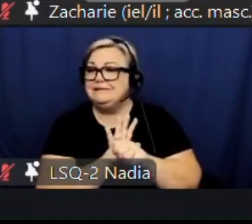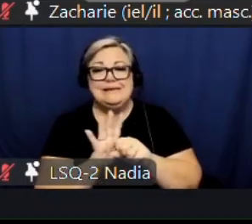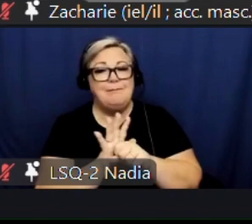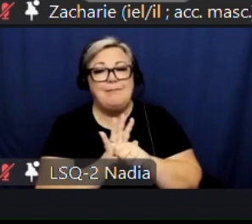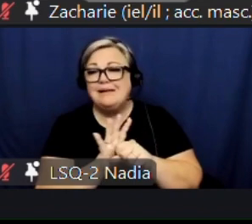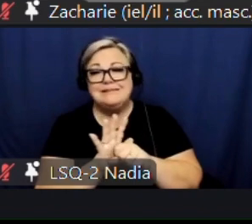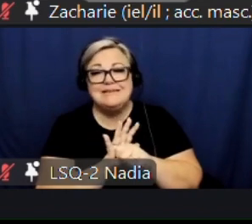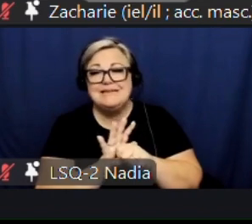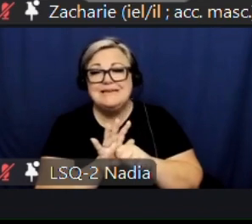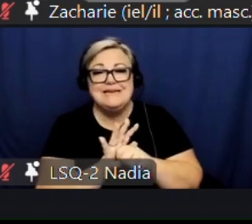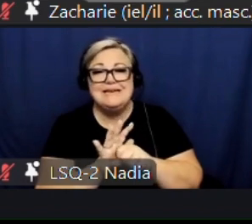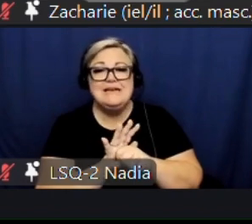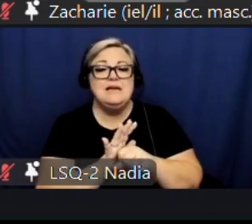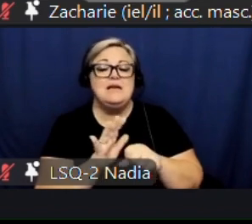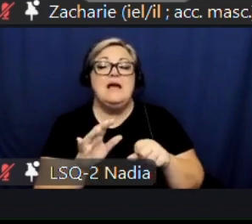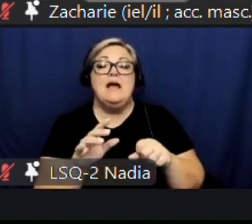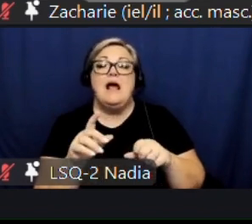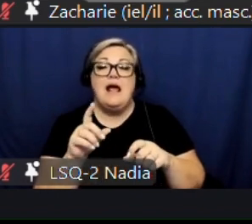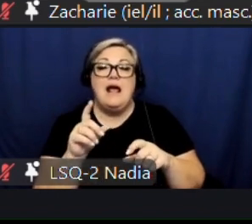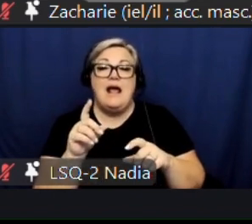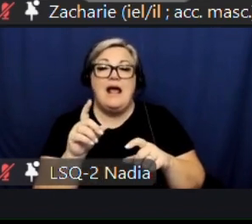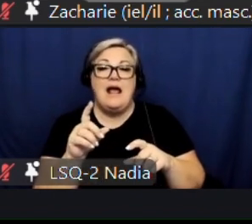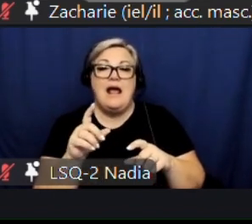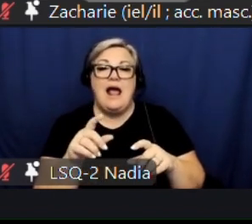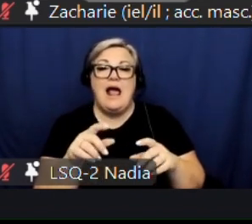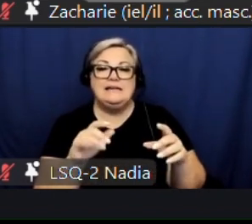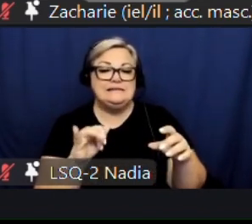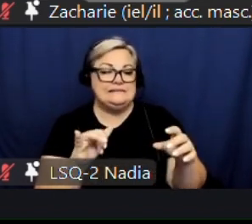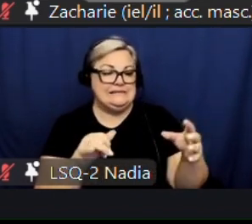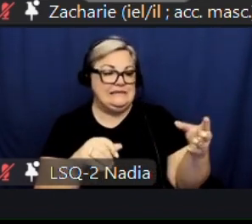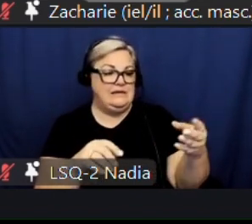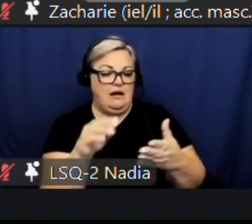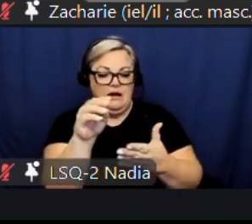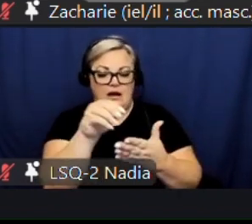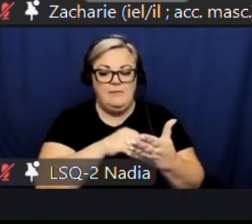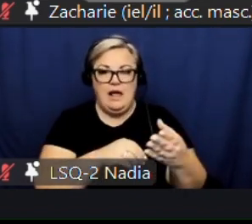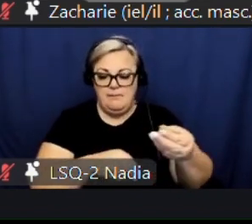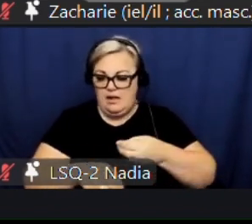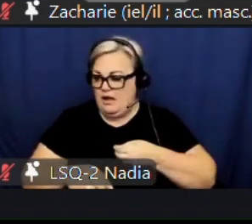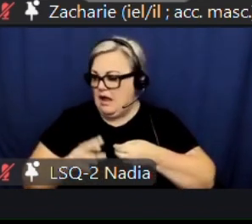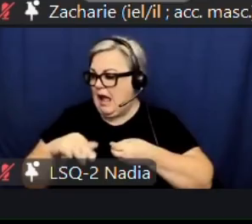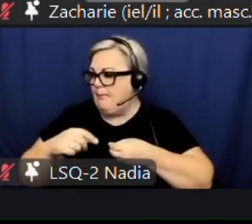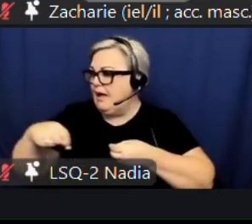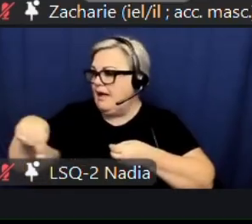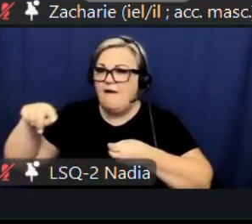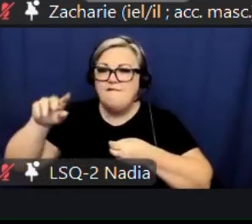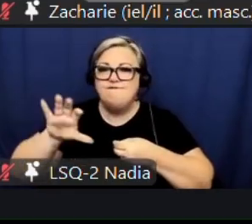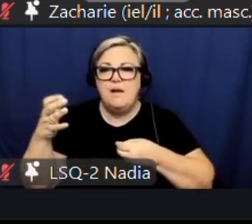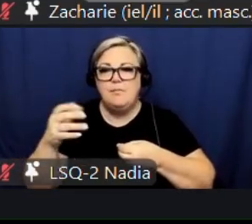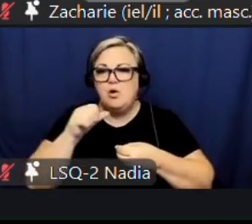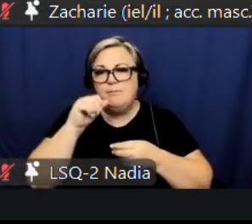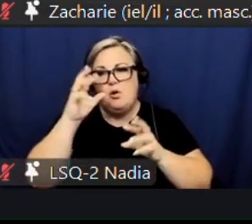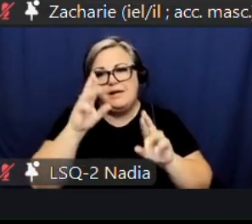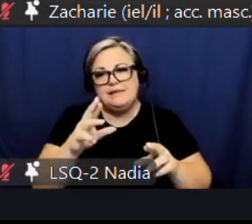permet l'auto-identification, demande les pronoms, si ensuite ces informations ne se seront pas communiquées, ne seront pas respectées à travers toutes les interactions. Donc, ça prend